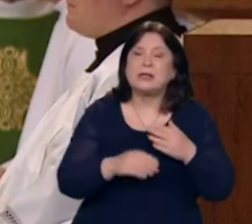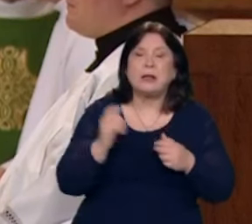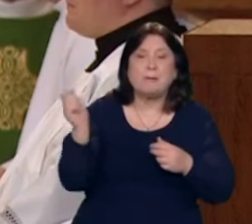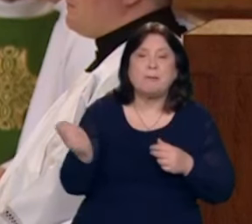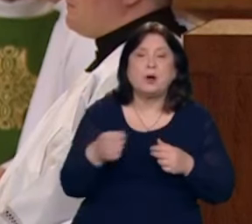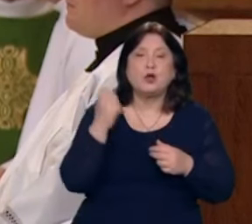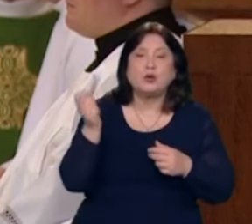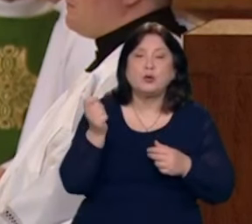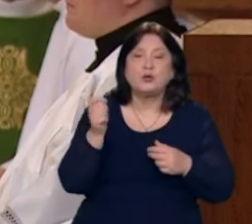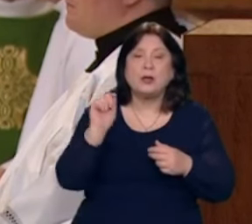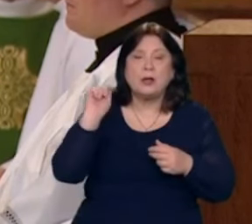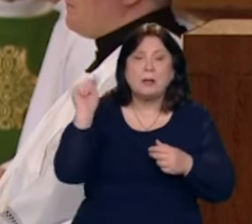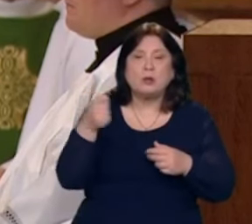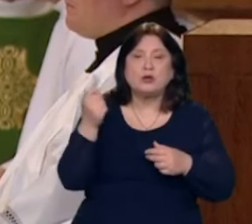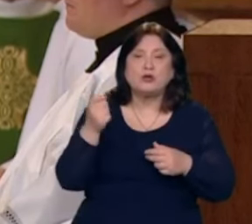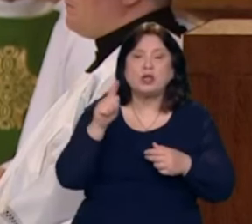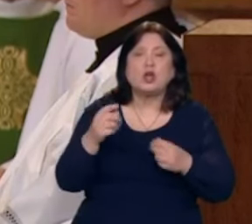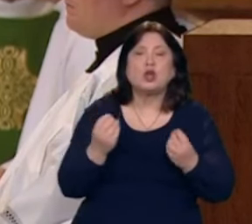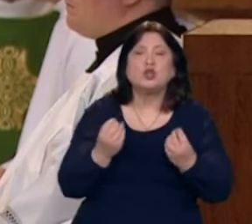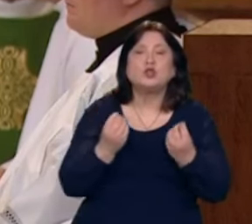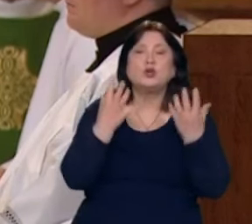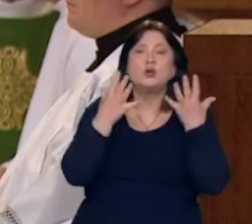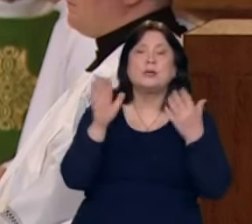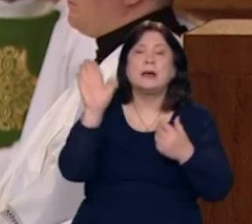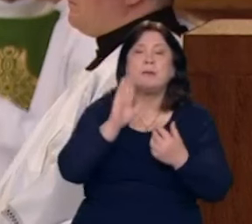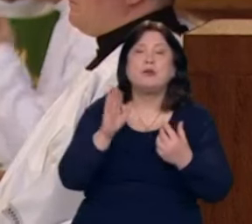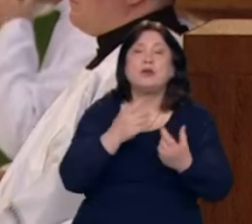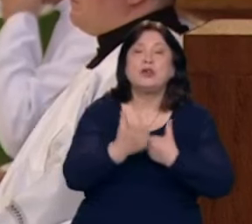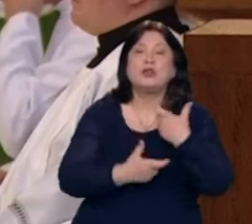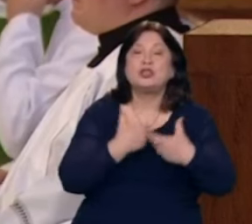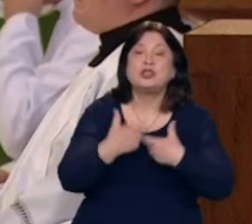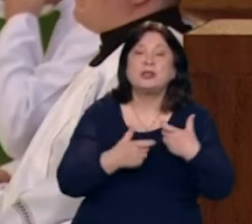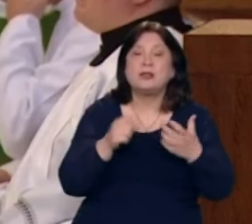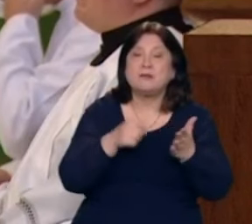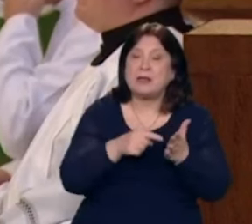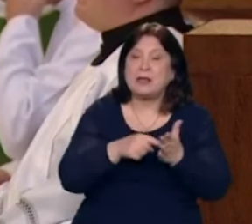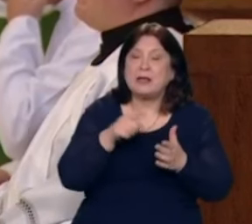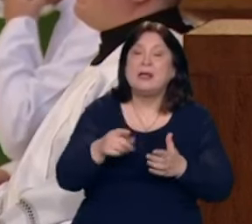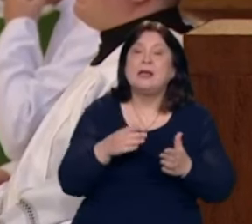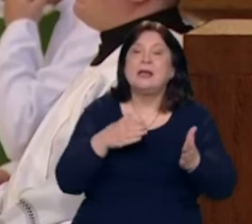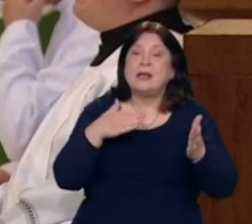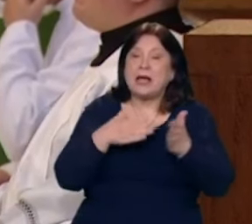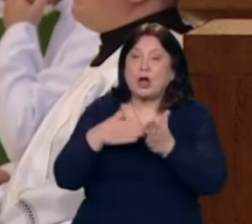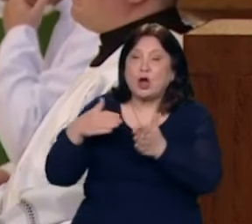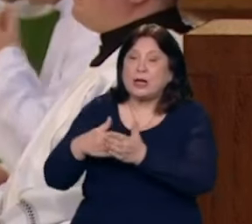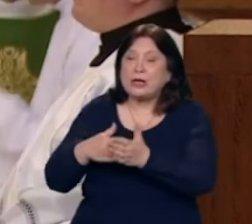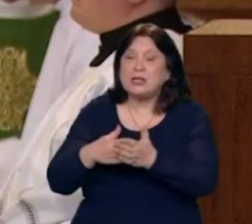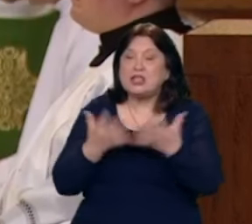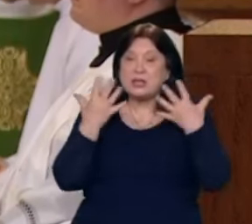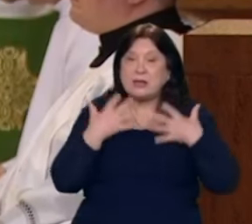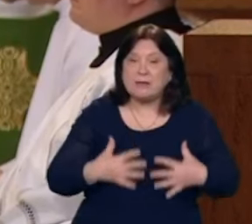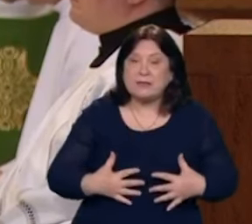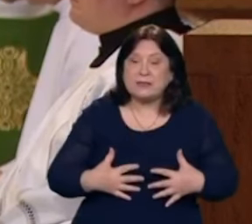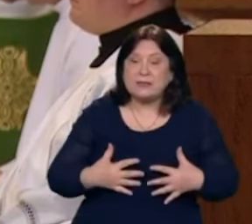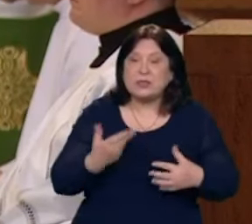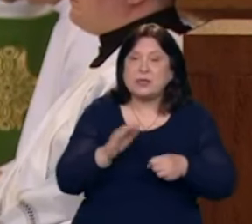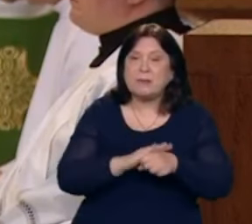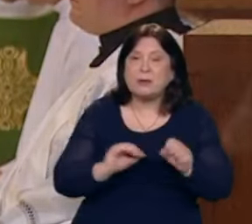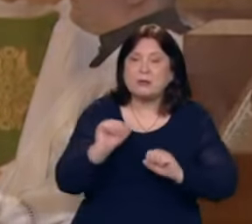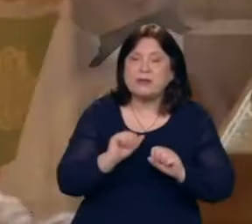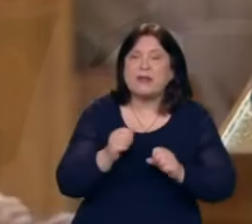to cuda które Bóg dokonuje właśnie wtedy gdy ograniczenia fizyczne są bardziej